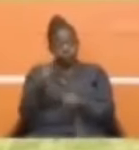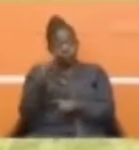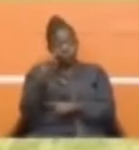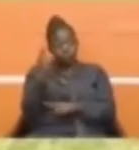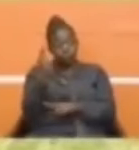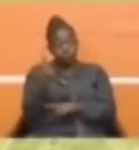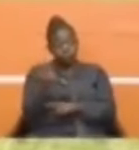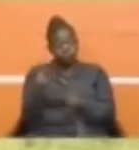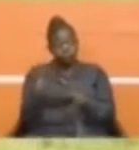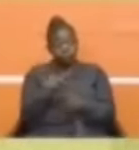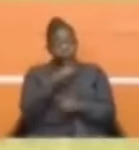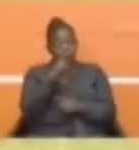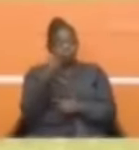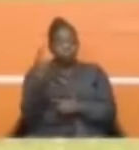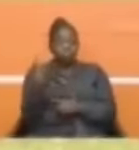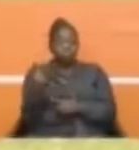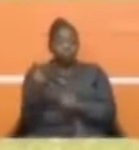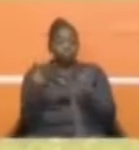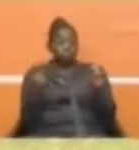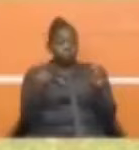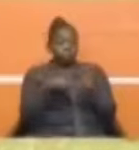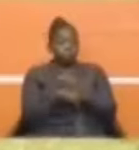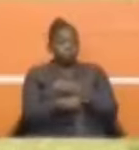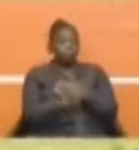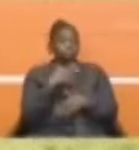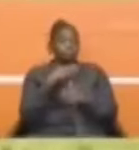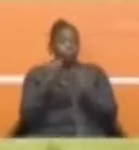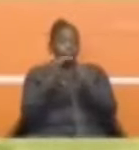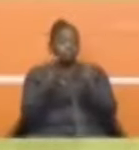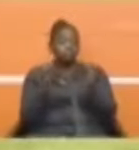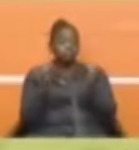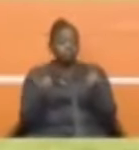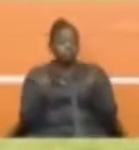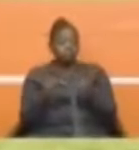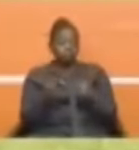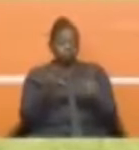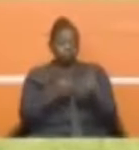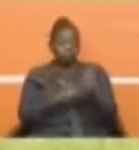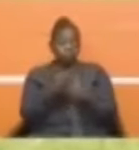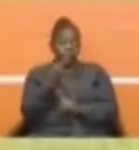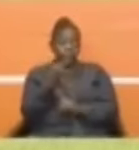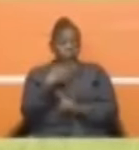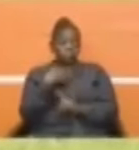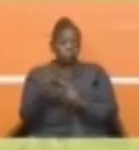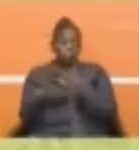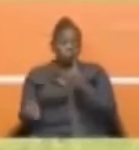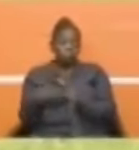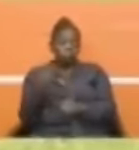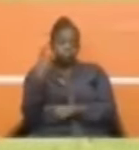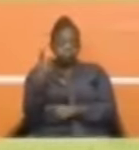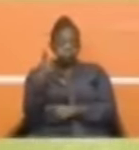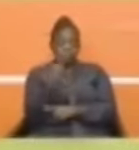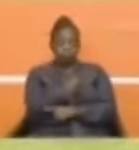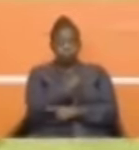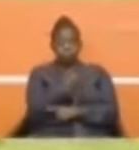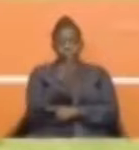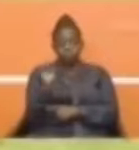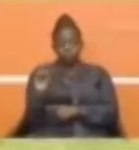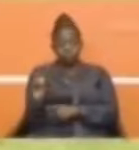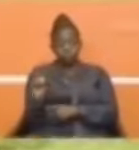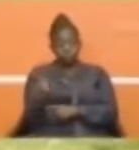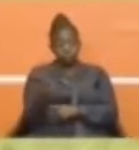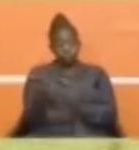chama kumiro luzila kugole mu kubwerere ngo kuitamu ya gala marigo ke Nkumba nga teo Kampala University ya gala wanguzi wa golo bili kubwerere. Mpira jino jila